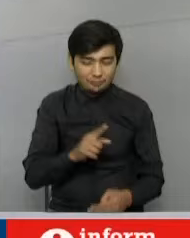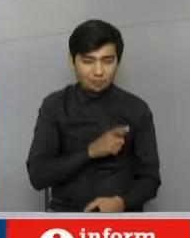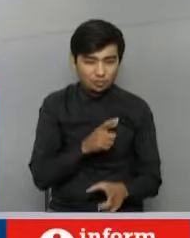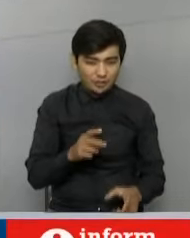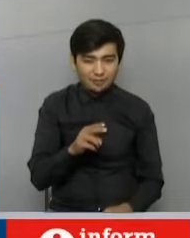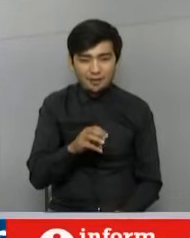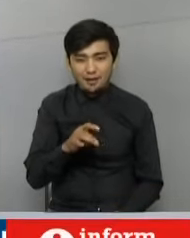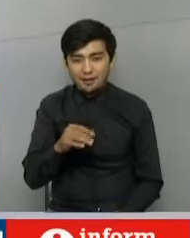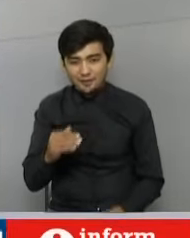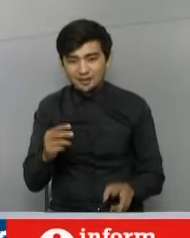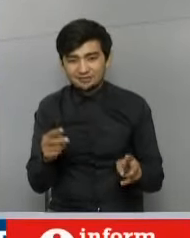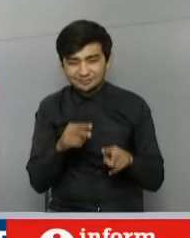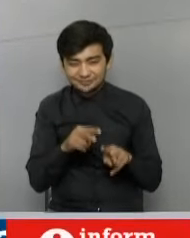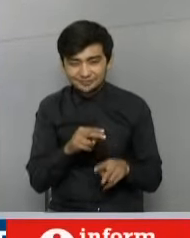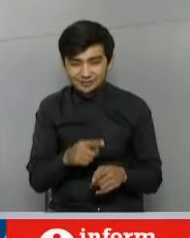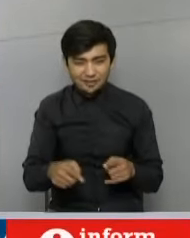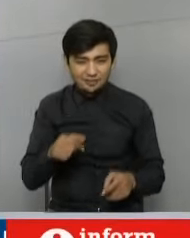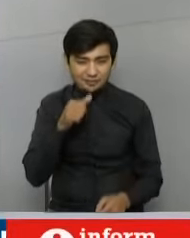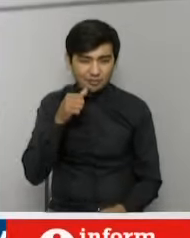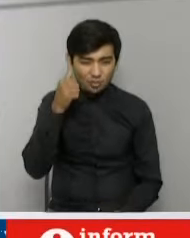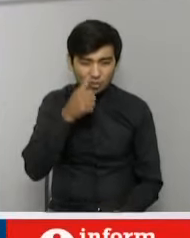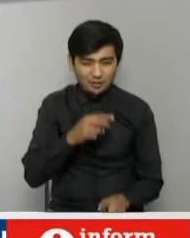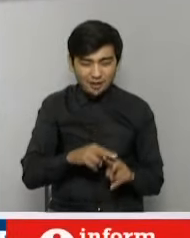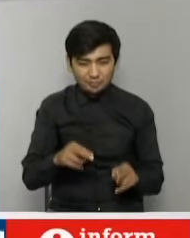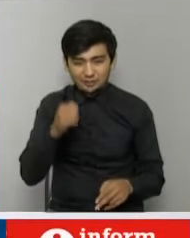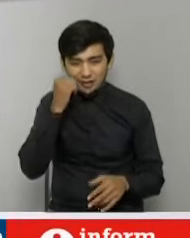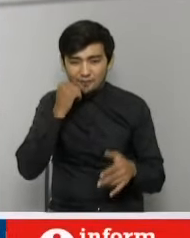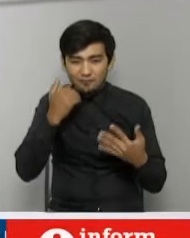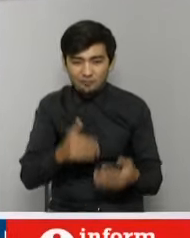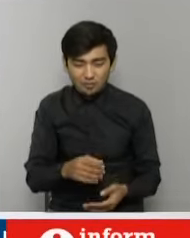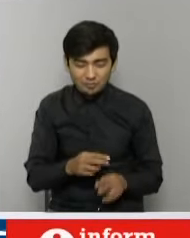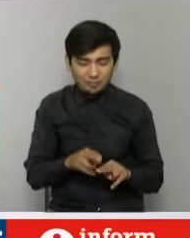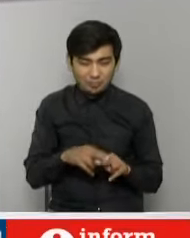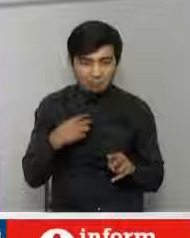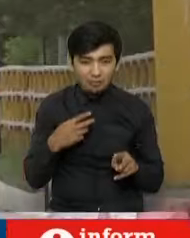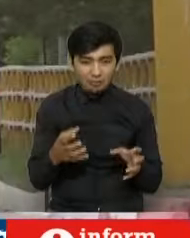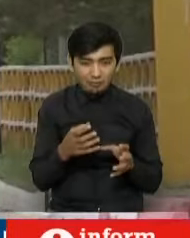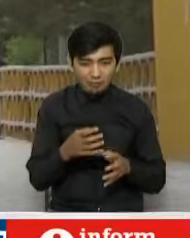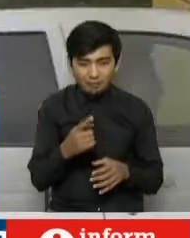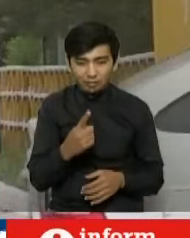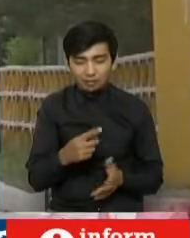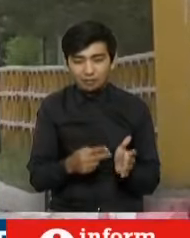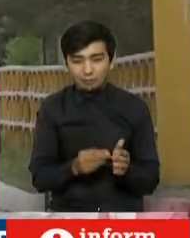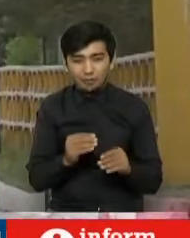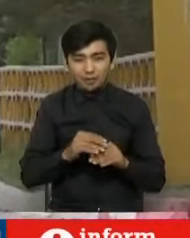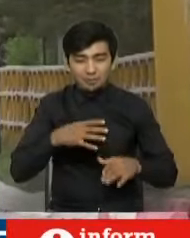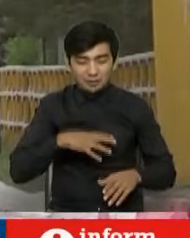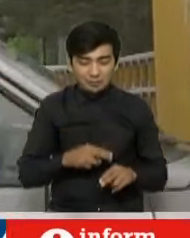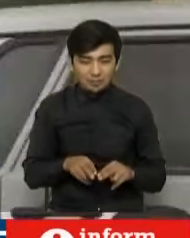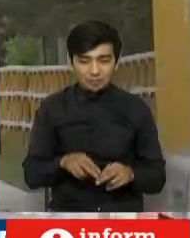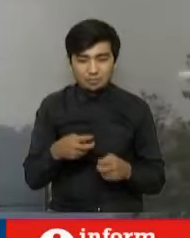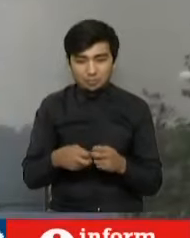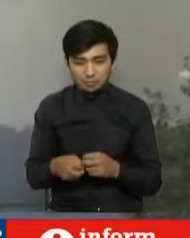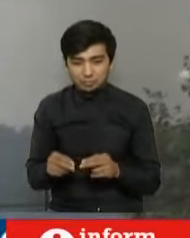сдерживание тарифов все предыдущие годы и привело к такому износу коммунальных сетей. Ремонтировали их только в случае аварии. К примеру,